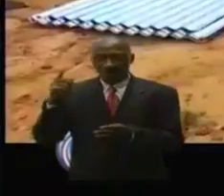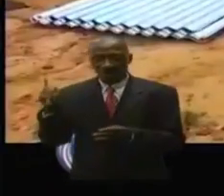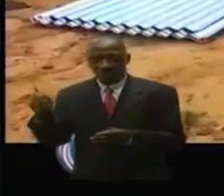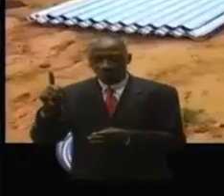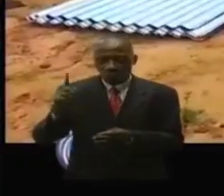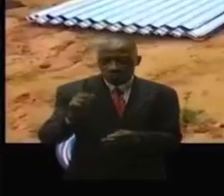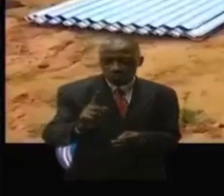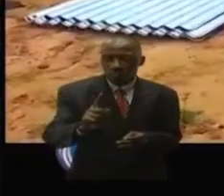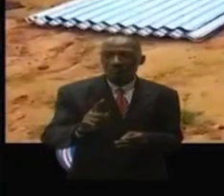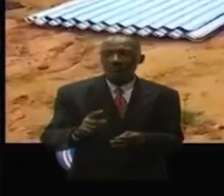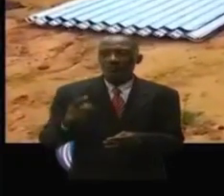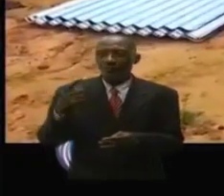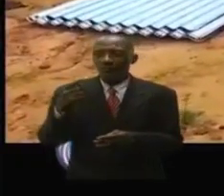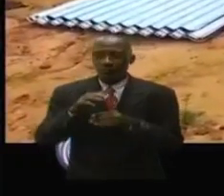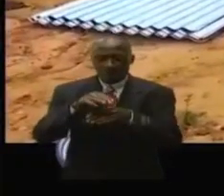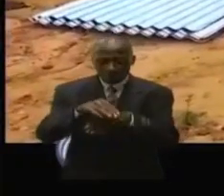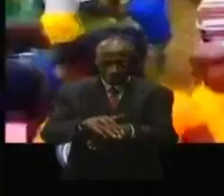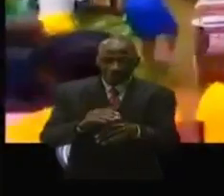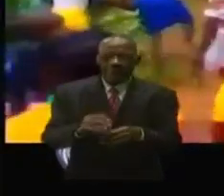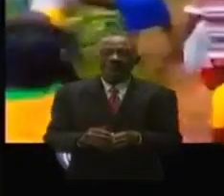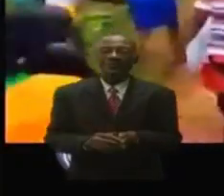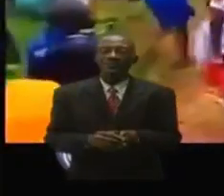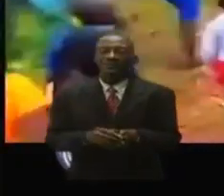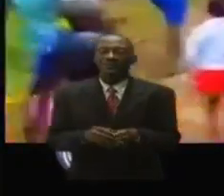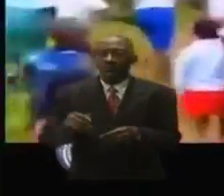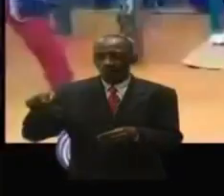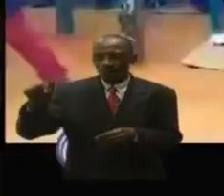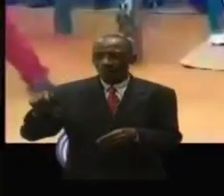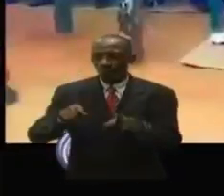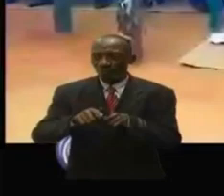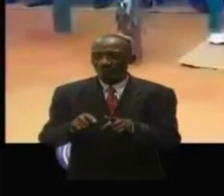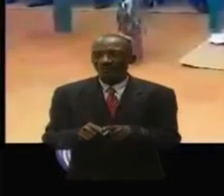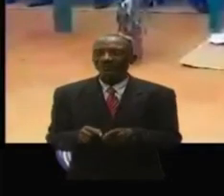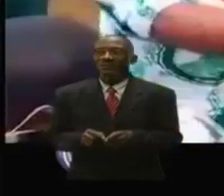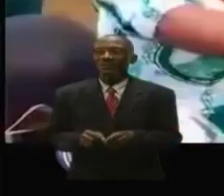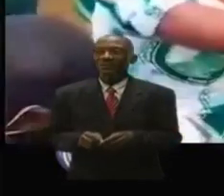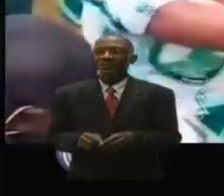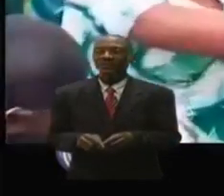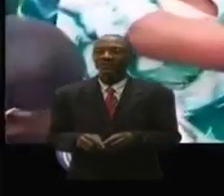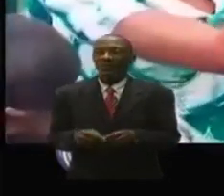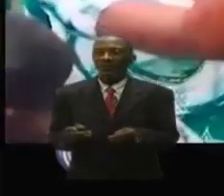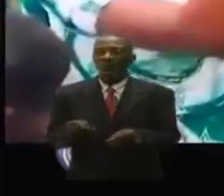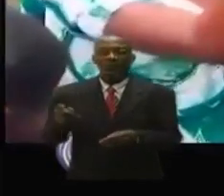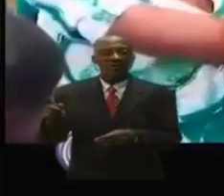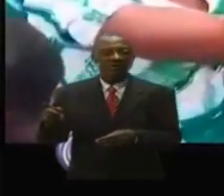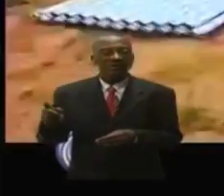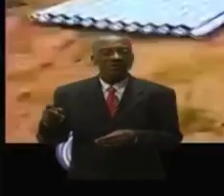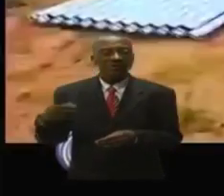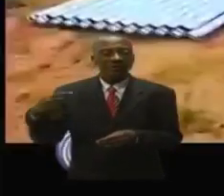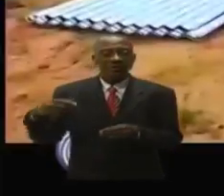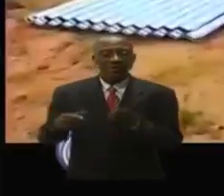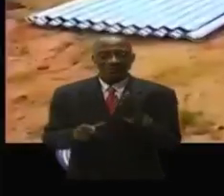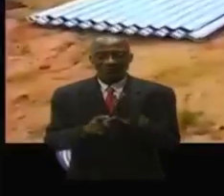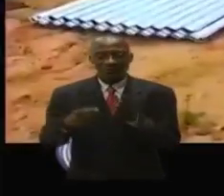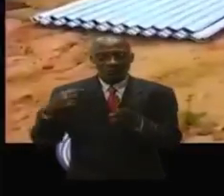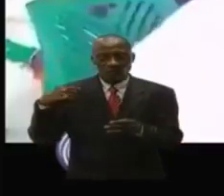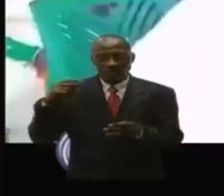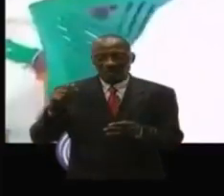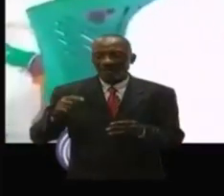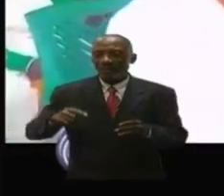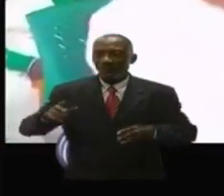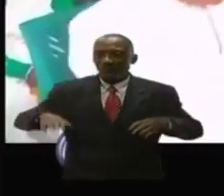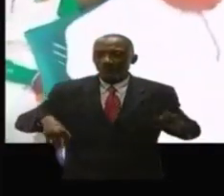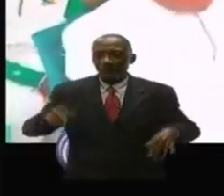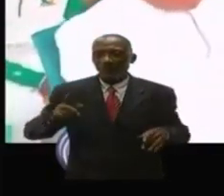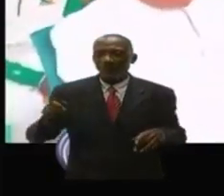des tôles. Le même geste a été posé à l'église kimbanguiste de Bulanakou. Ceci à l'occasion de